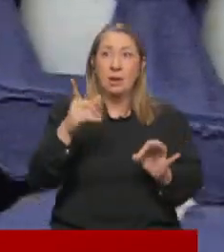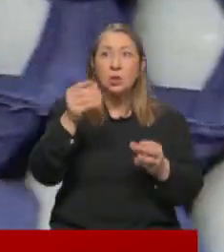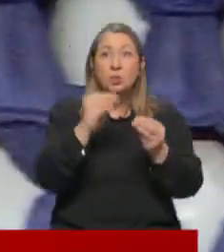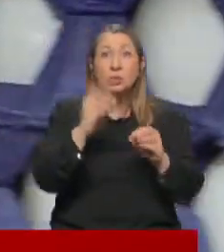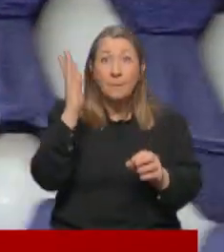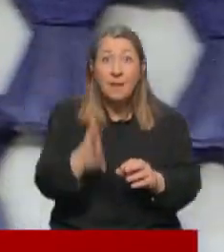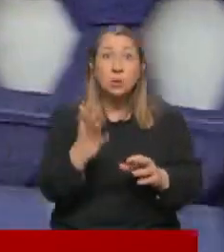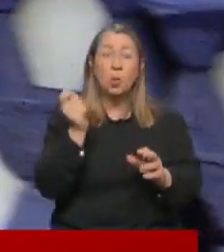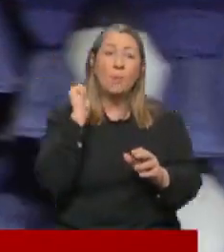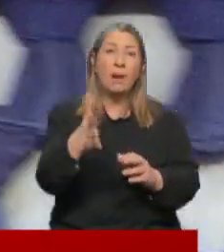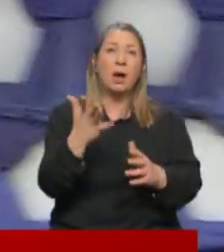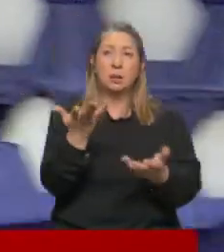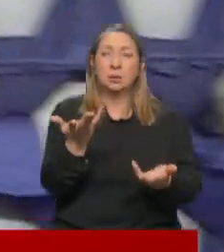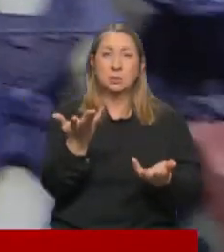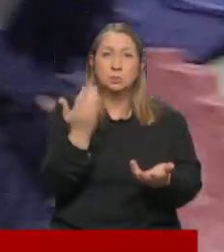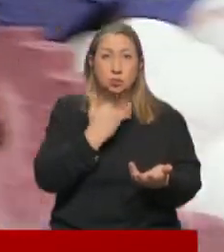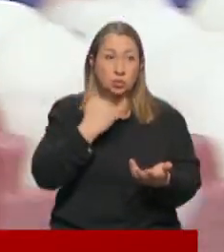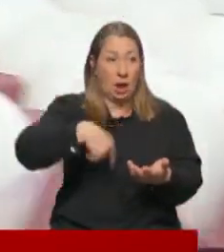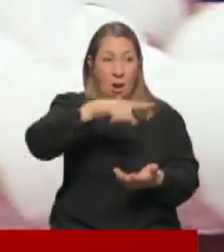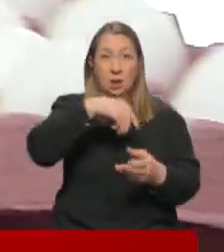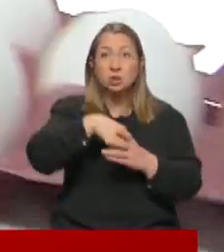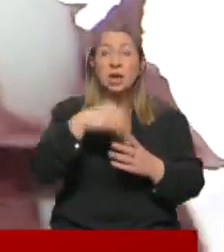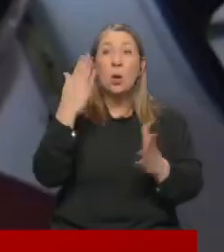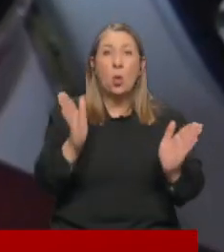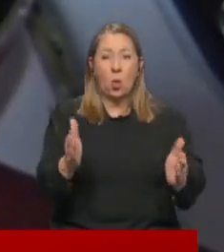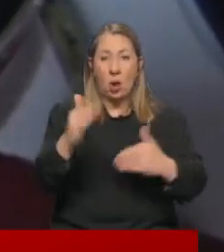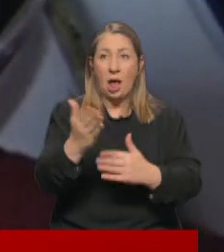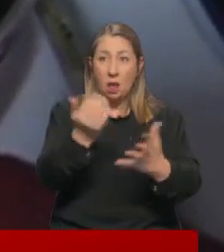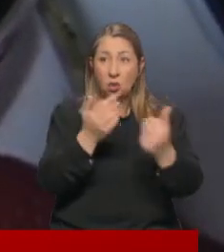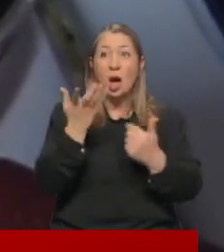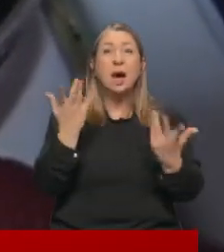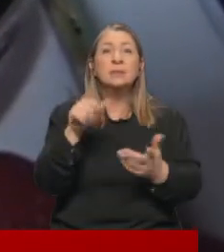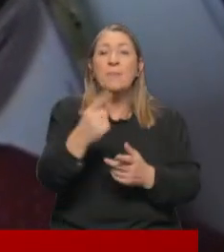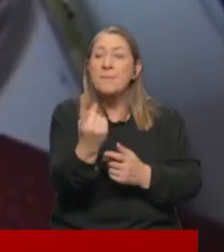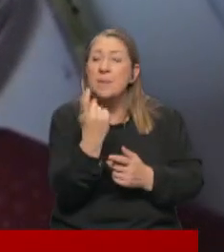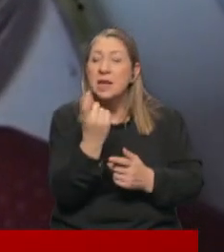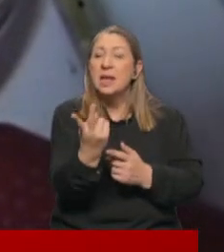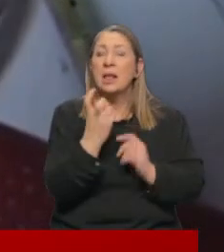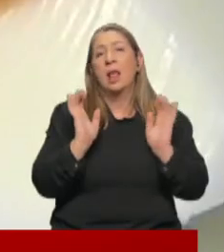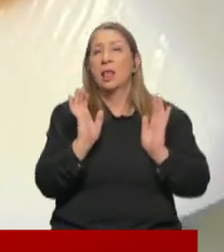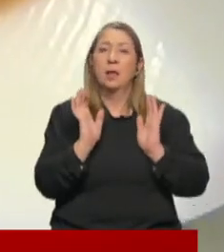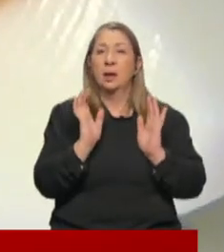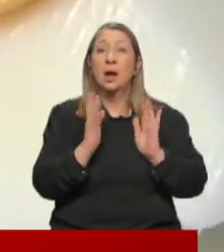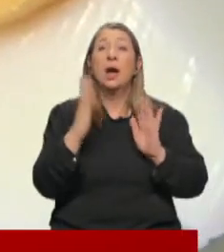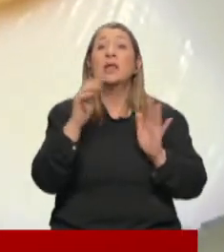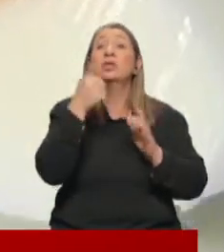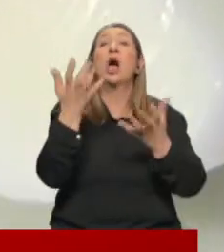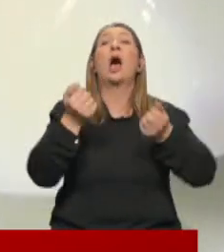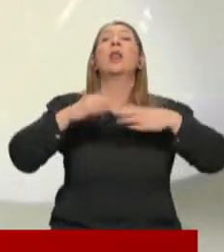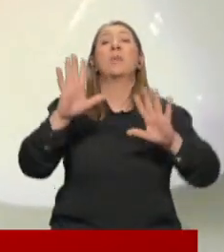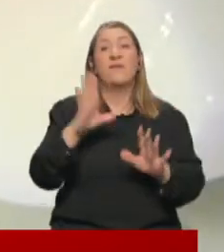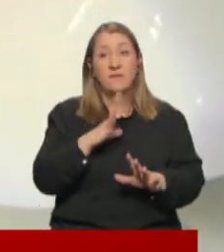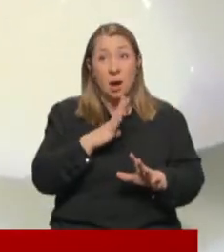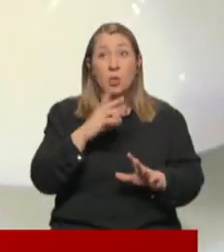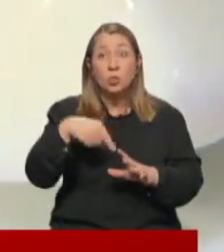bile artık çok pahalı tüketici için. Eskiden koliyle alınıyordu, artık taneyle alınıyor. Hatta hiç alamayanlar da